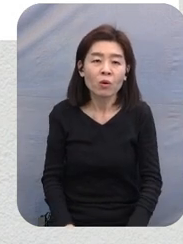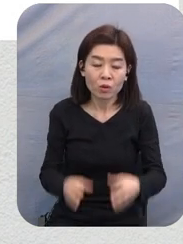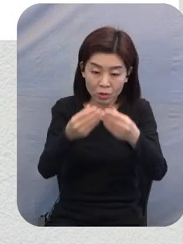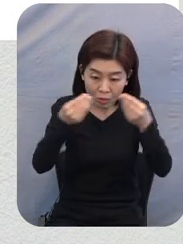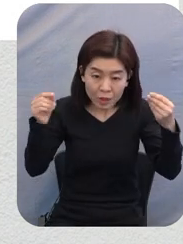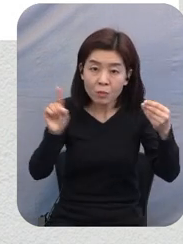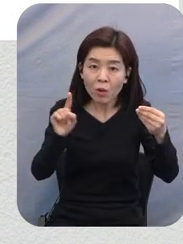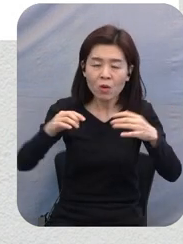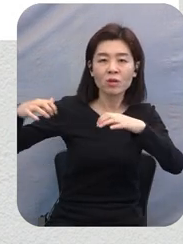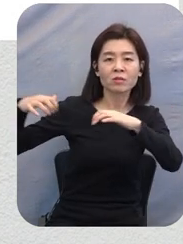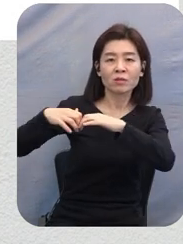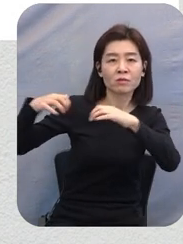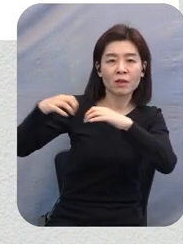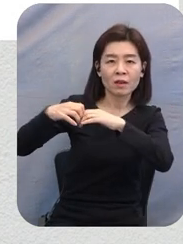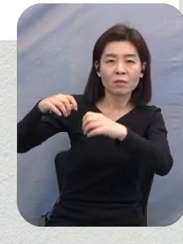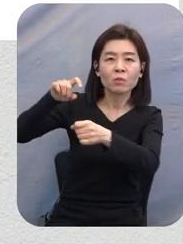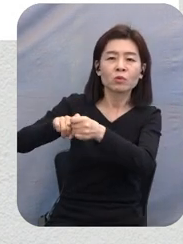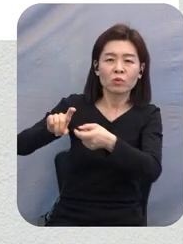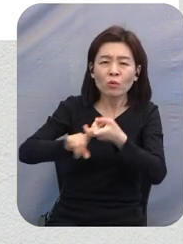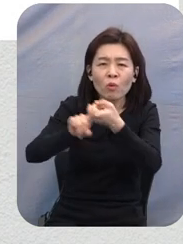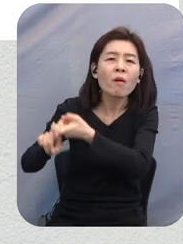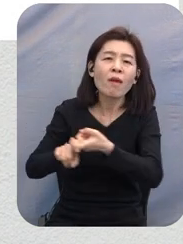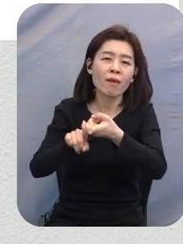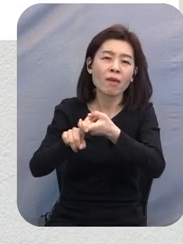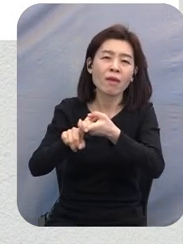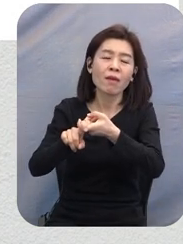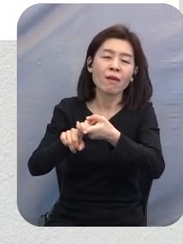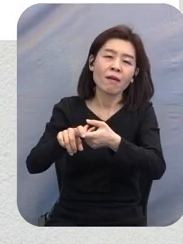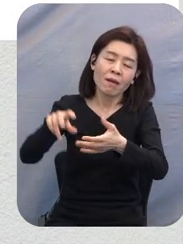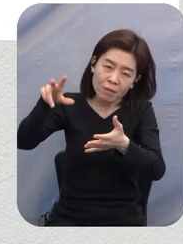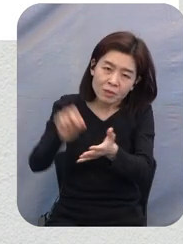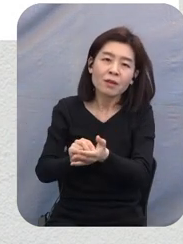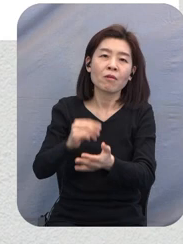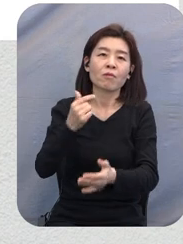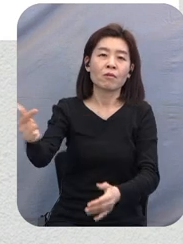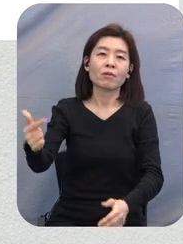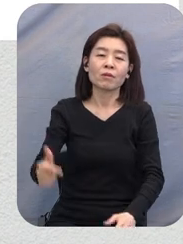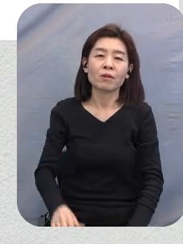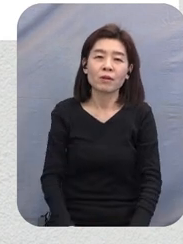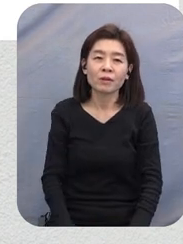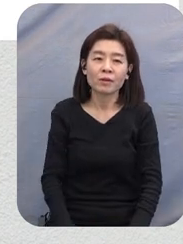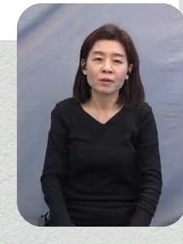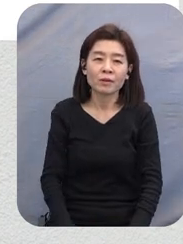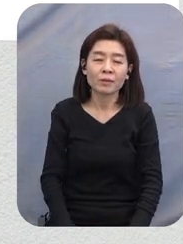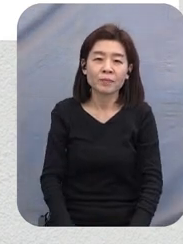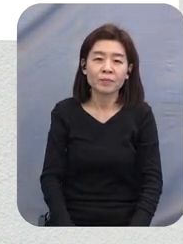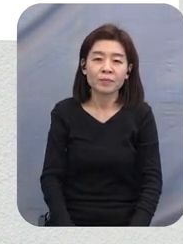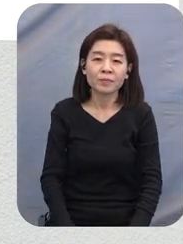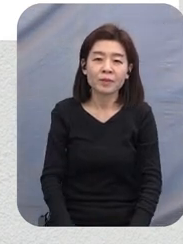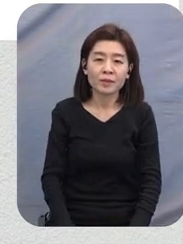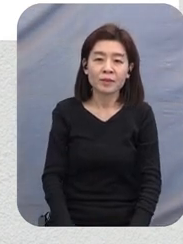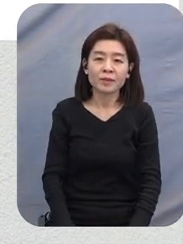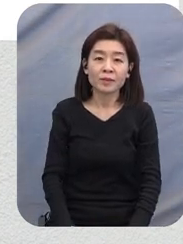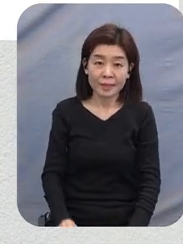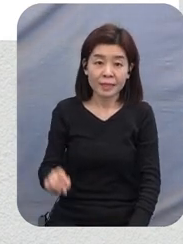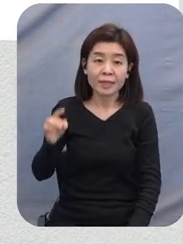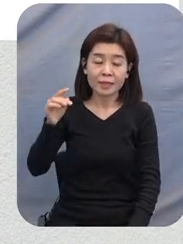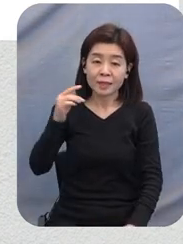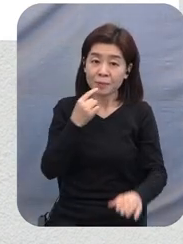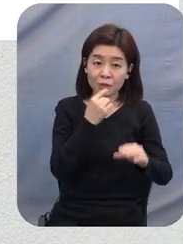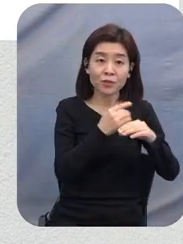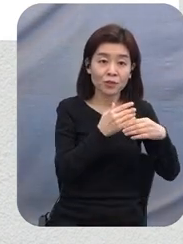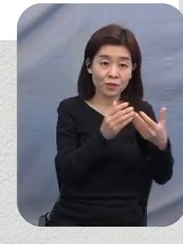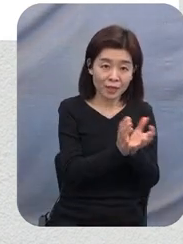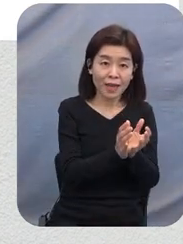전쟁 동맹을 한 겁니다. 이게 바로 우리한테 너무나 큰 문제가 됐습니다. 그랬더니 민주당 대표 이재명